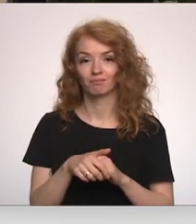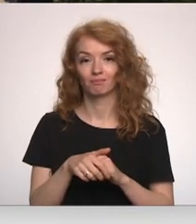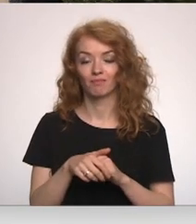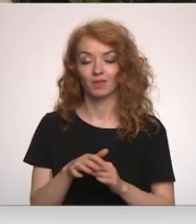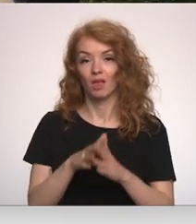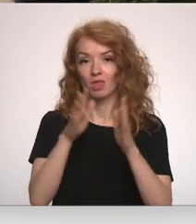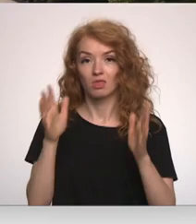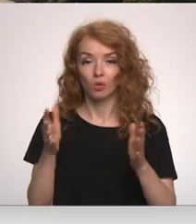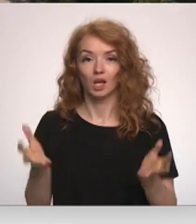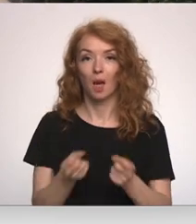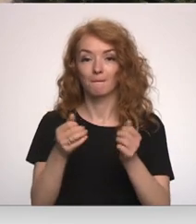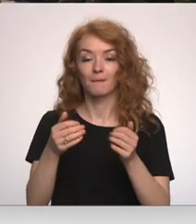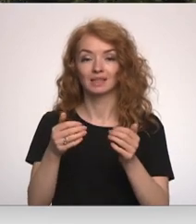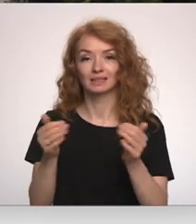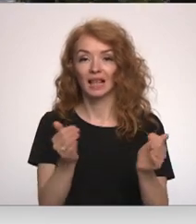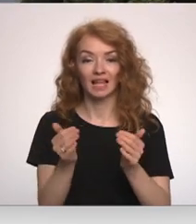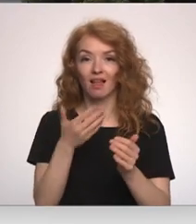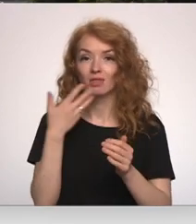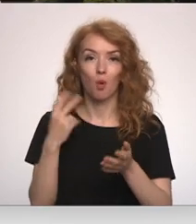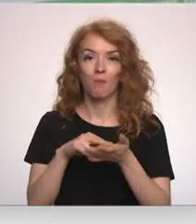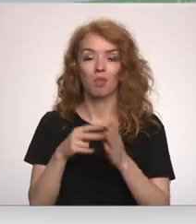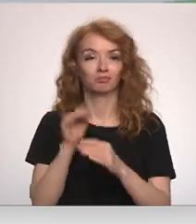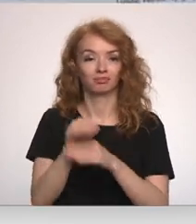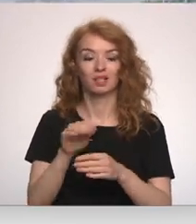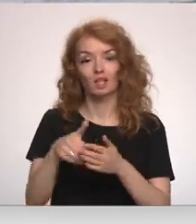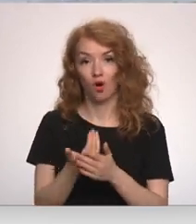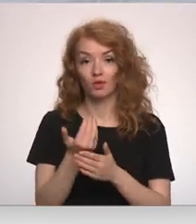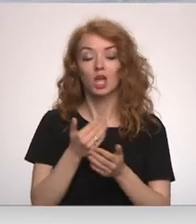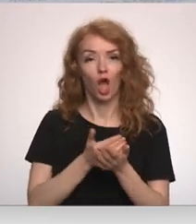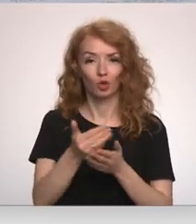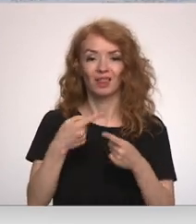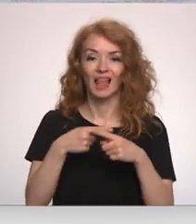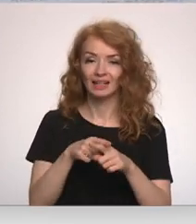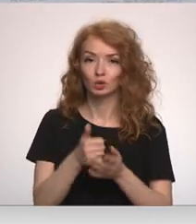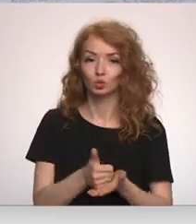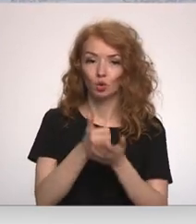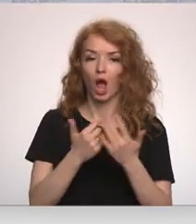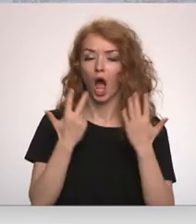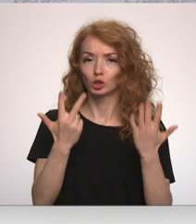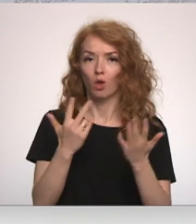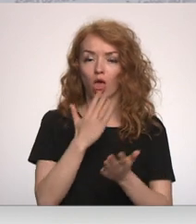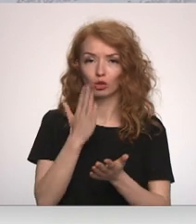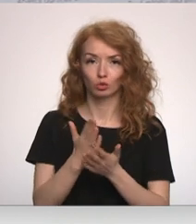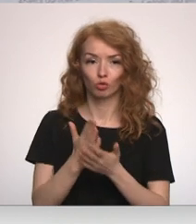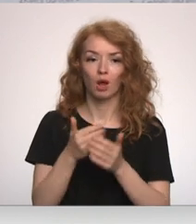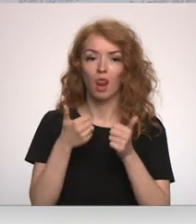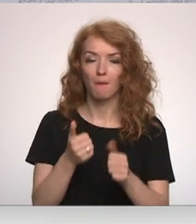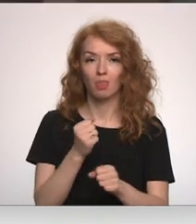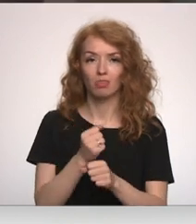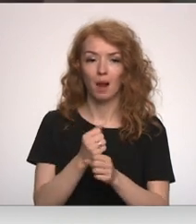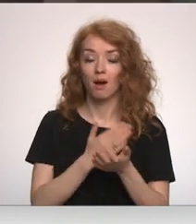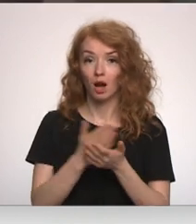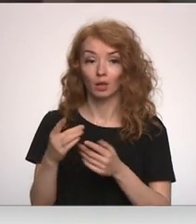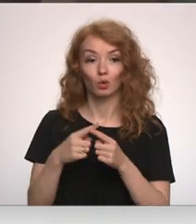glābēja Silīšu Latvijā pagaidām nav plānots atvērt. Jāturpina tehniski uzturēt 8 esošās labā darba kārtībā